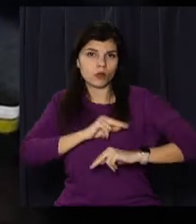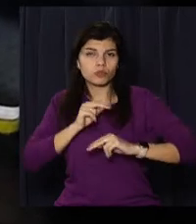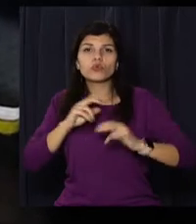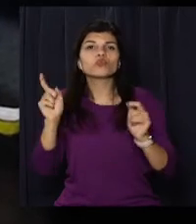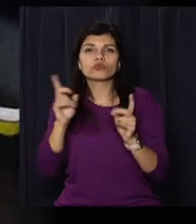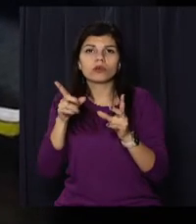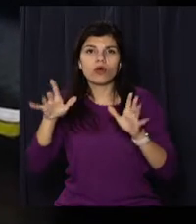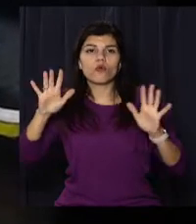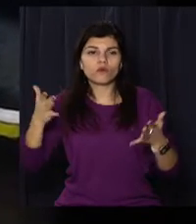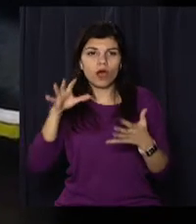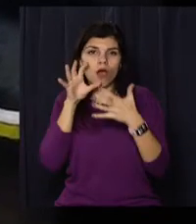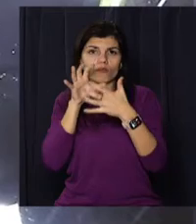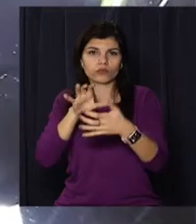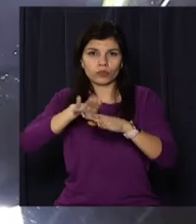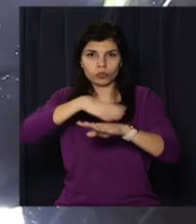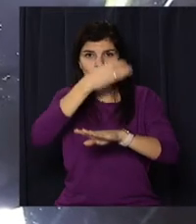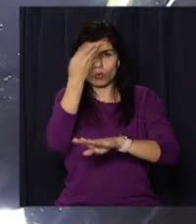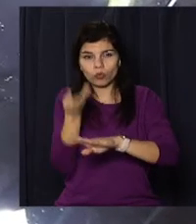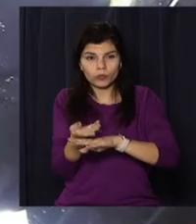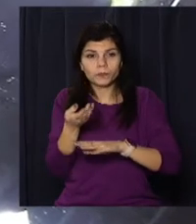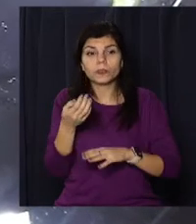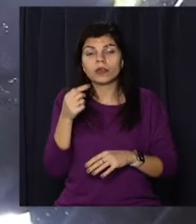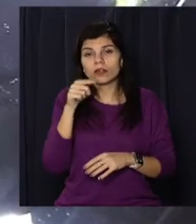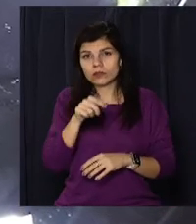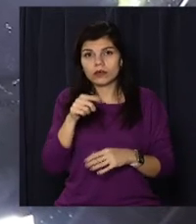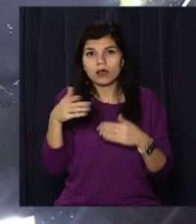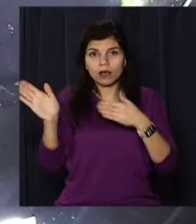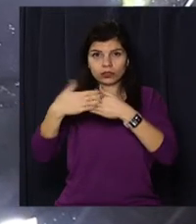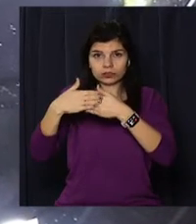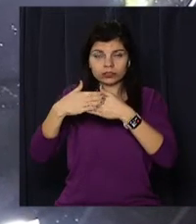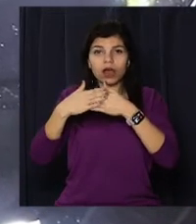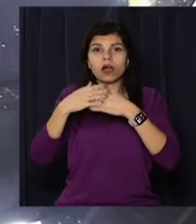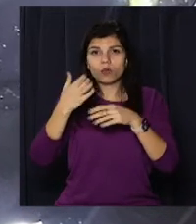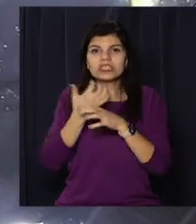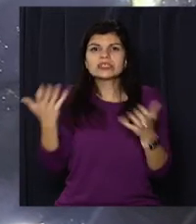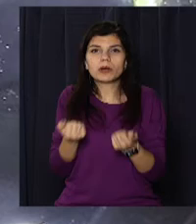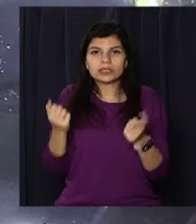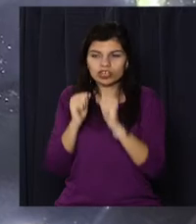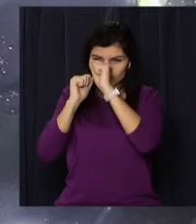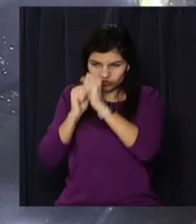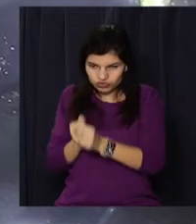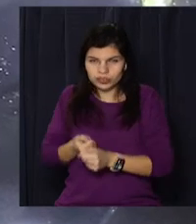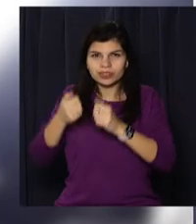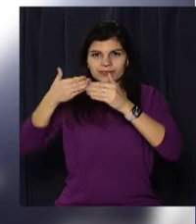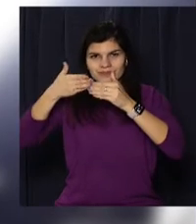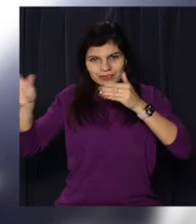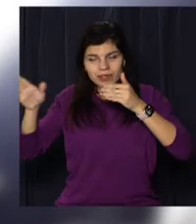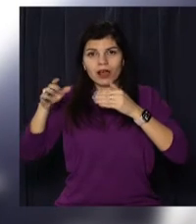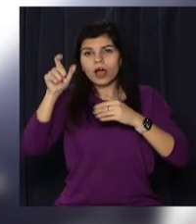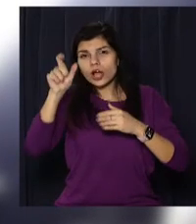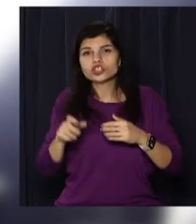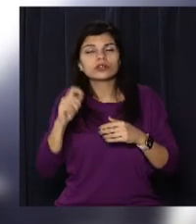Там перекинувся мікроавтобус. Водія заблокувало. Двері бусу вирізали. У 45-річного чоловіка